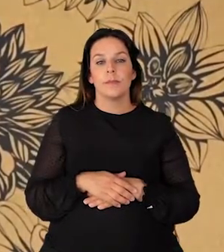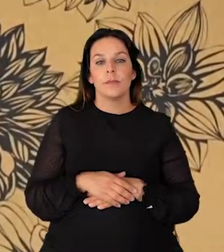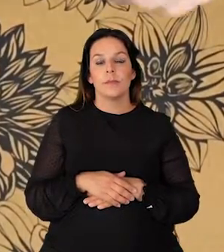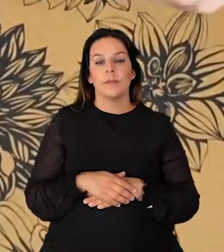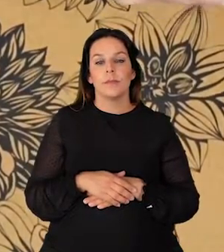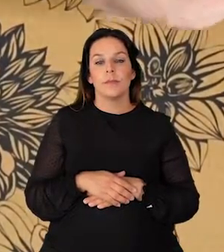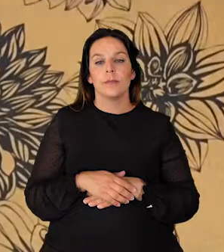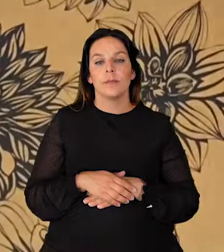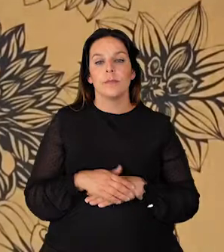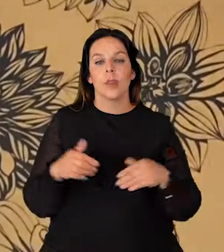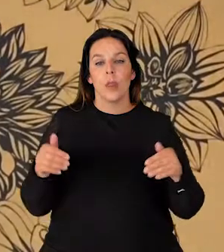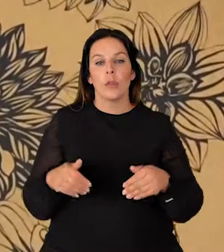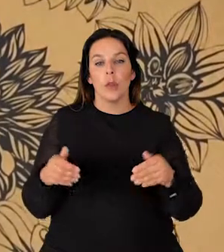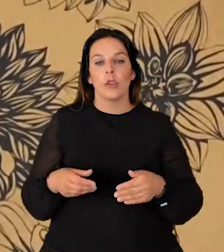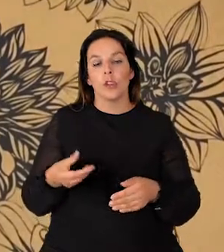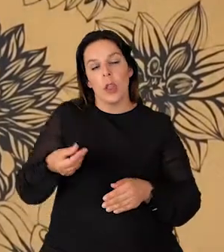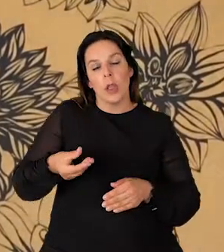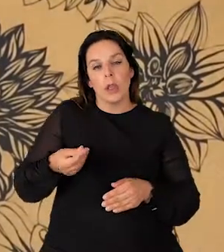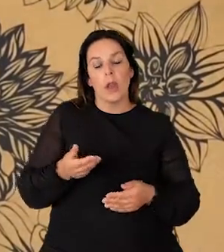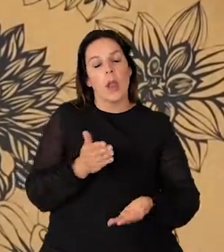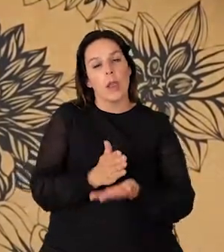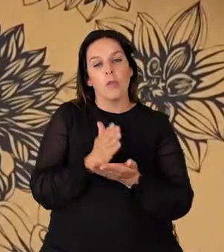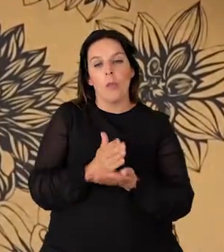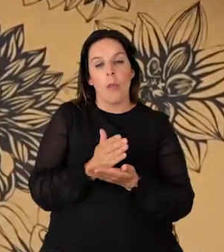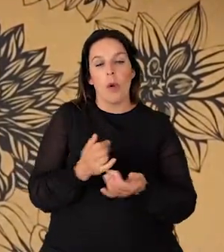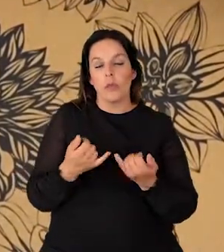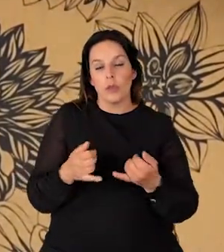Możecie sobie też pomóc taśmą klejącą albo